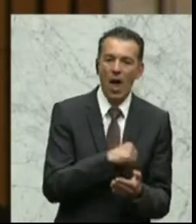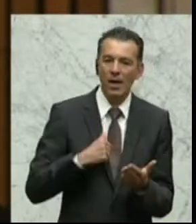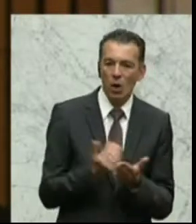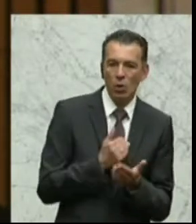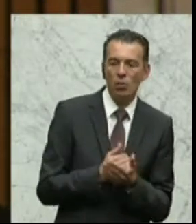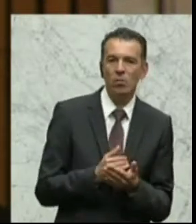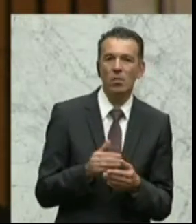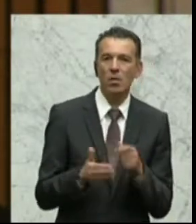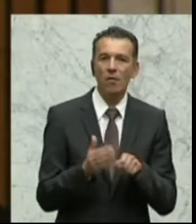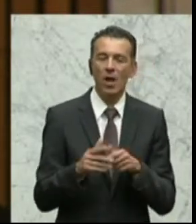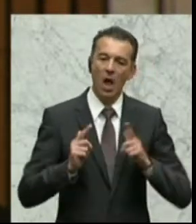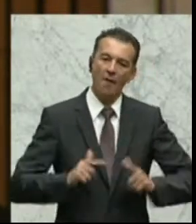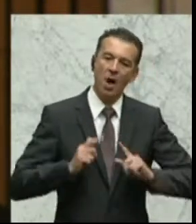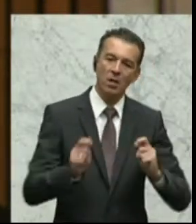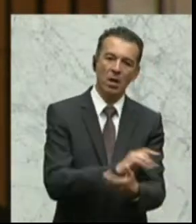ändert.